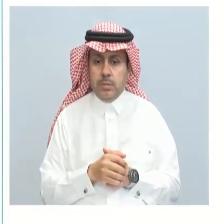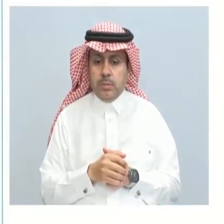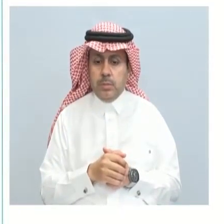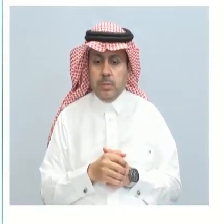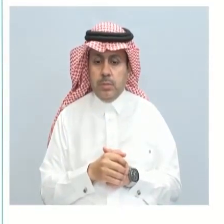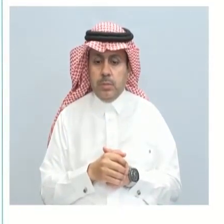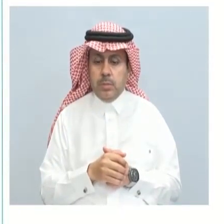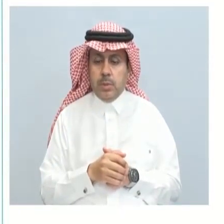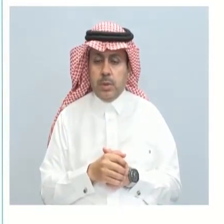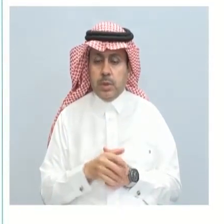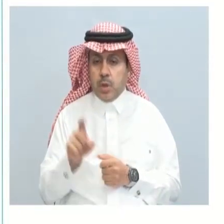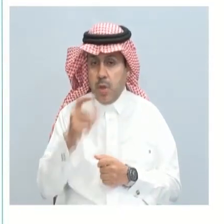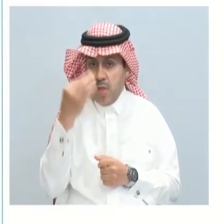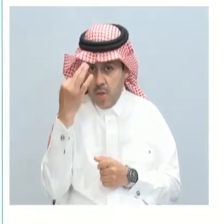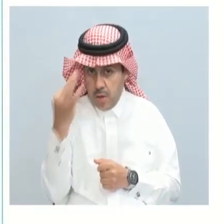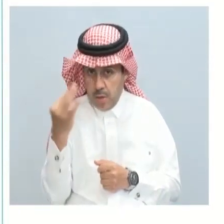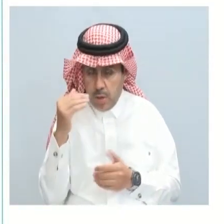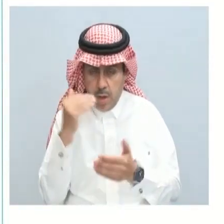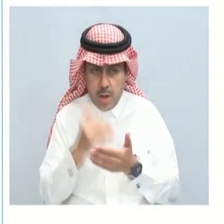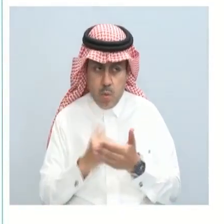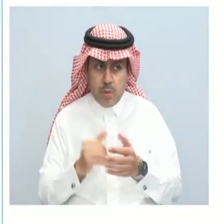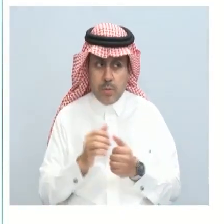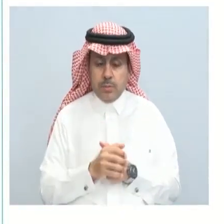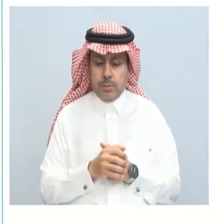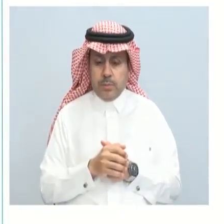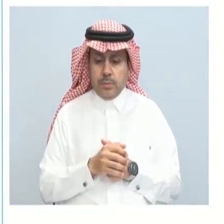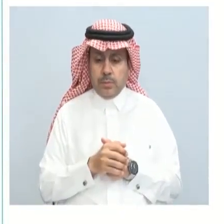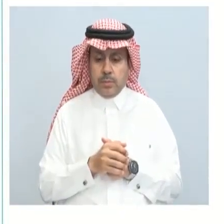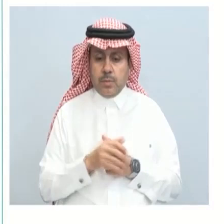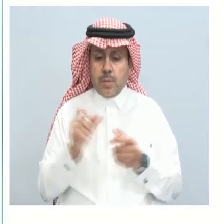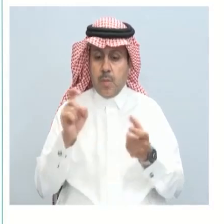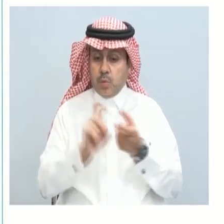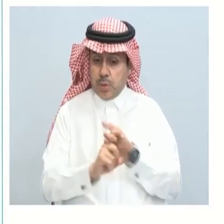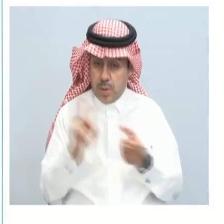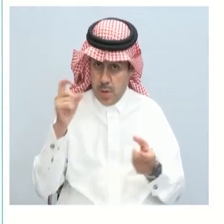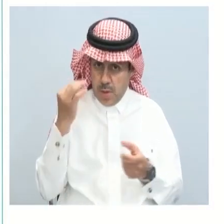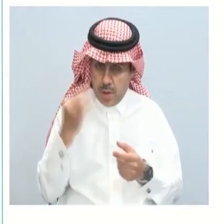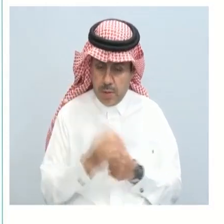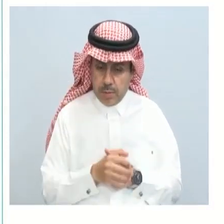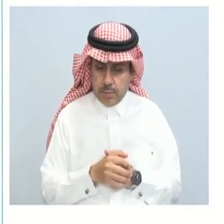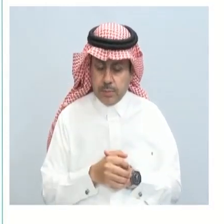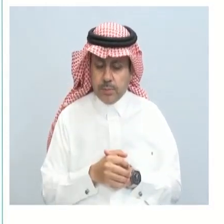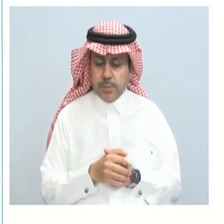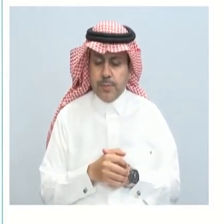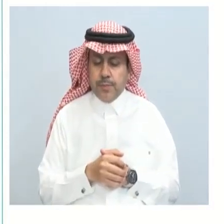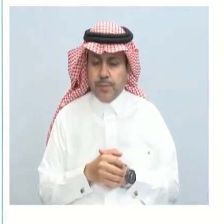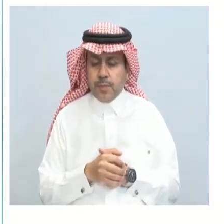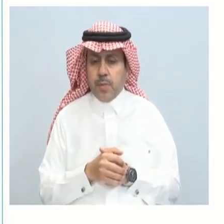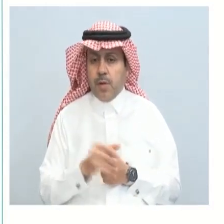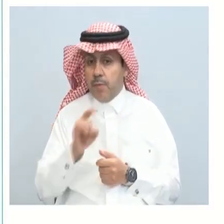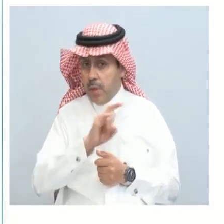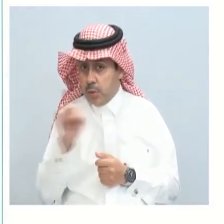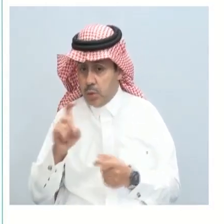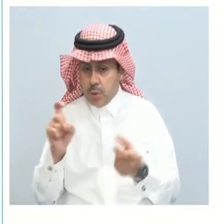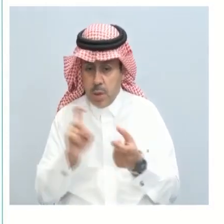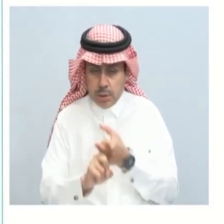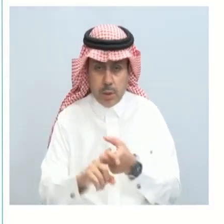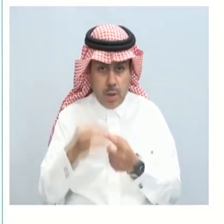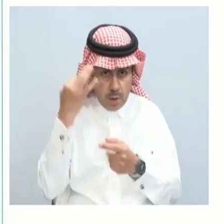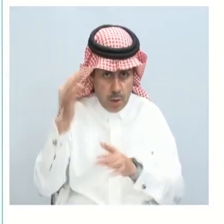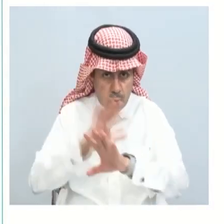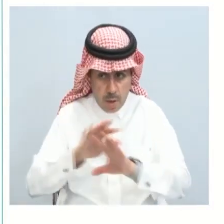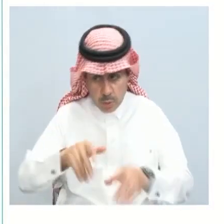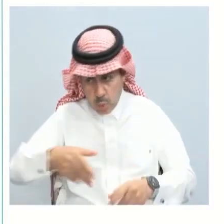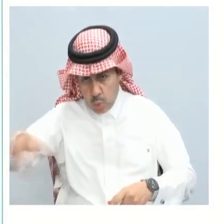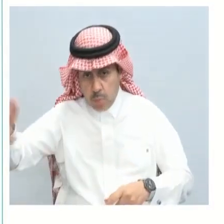والطالبات الى النوع الثالث وهو مطلقته ثلاثه فلا يجوز للرجل ان